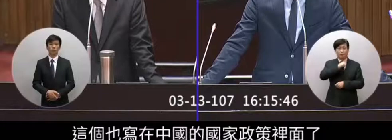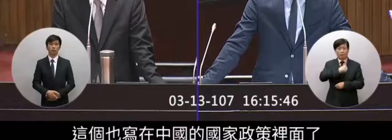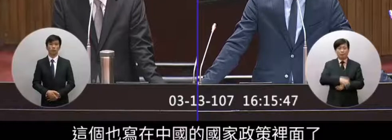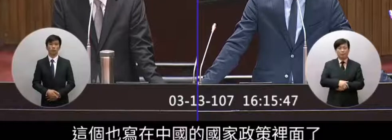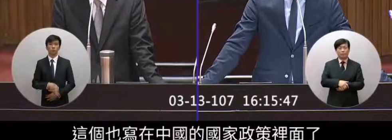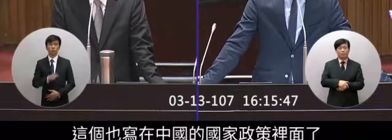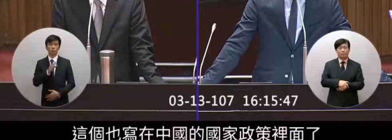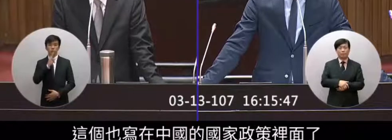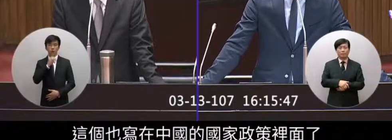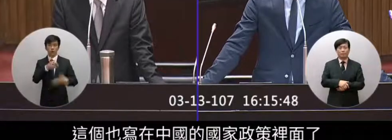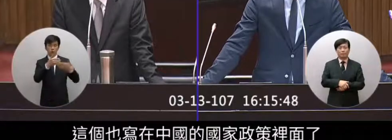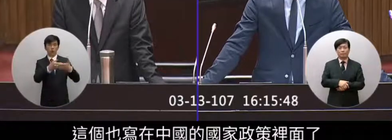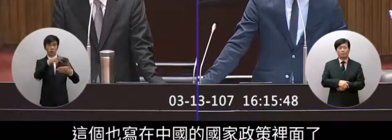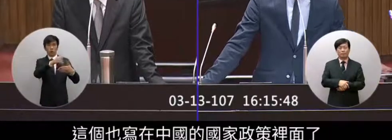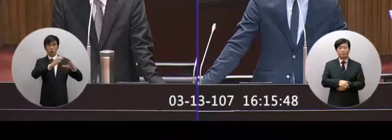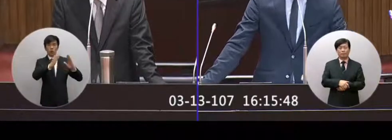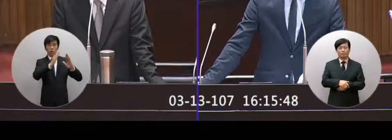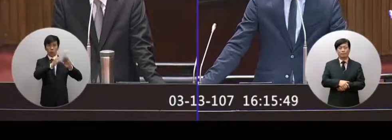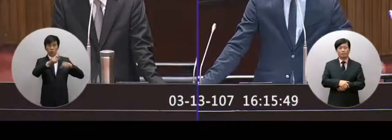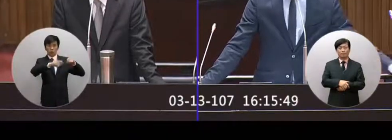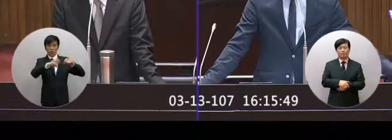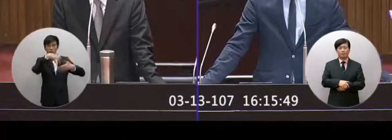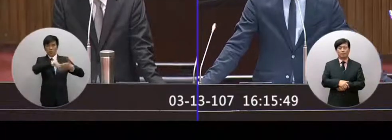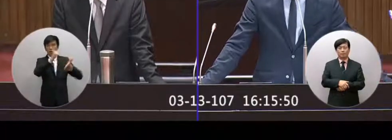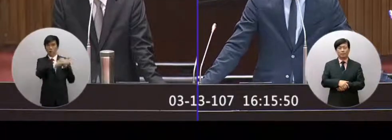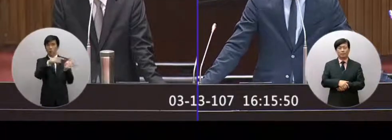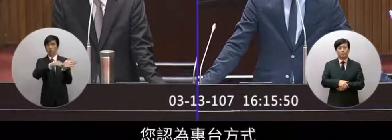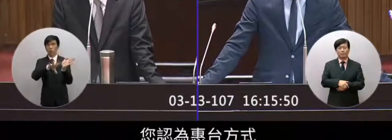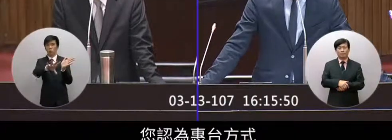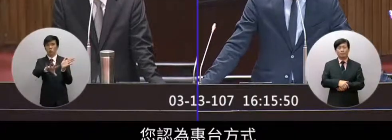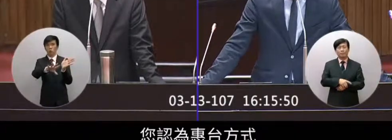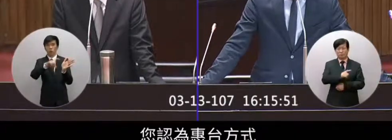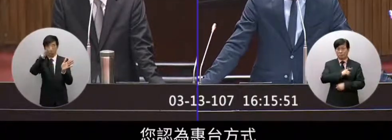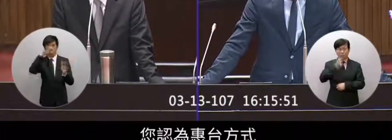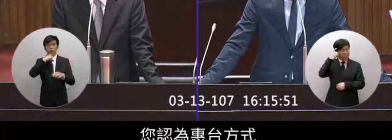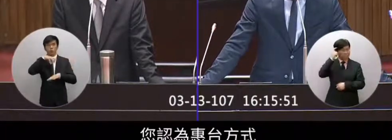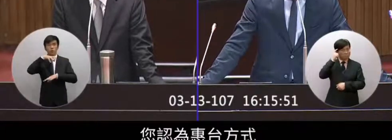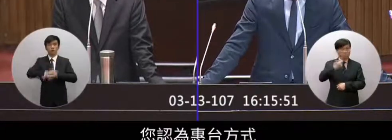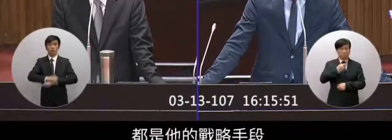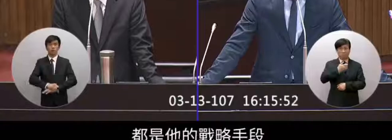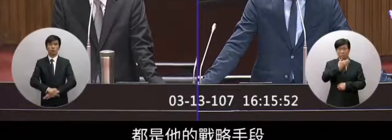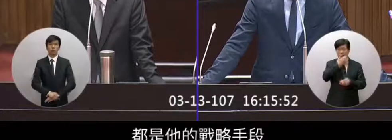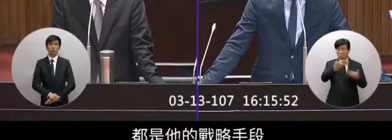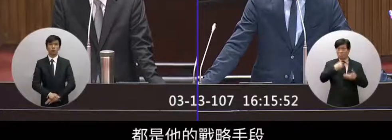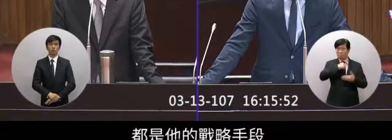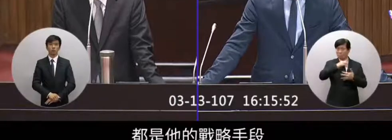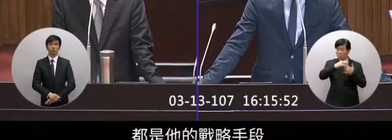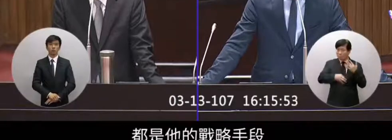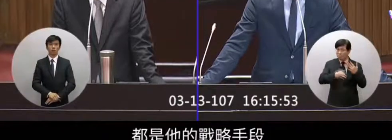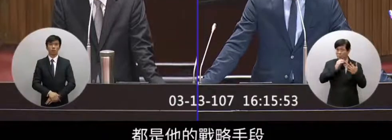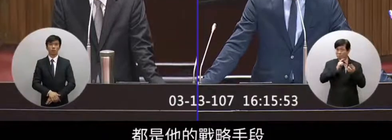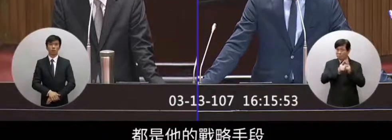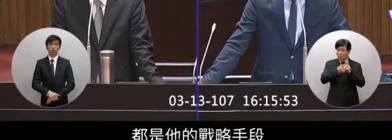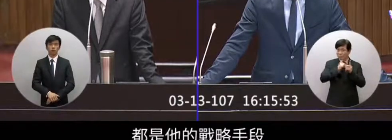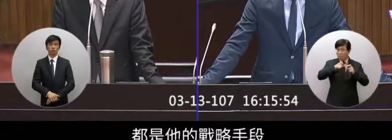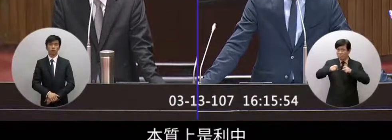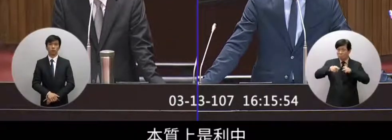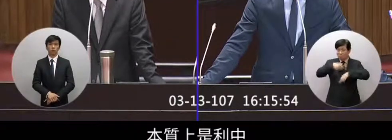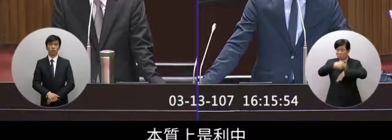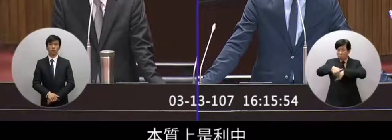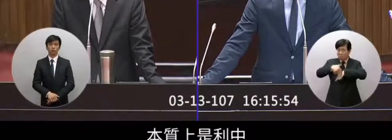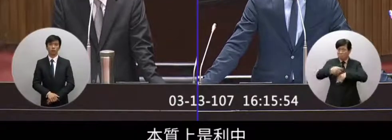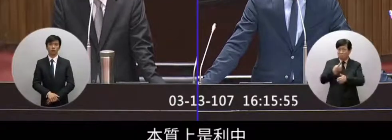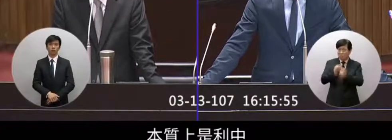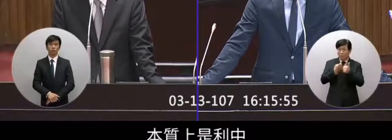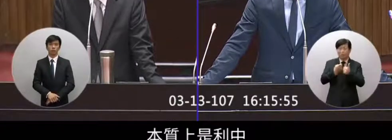个也写在中国的国家政策里面呢，他并吞台湾吗？ 您认为惠台方式都是他的战略手段，